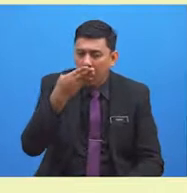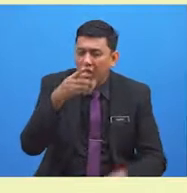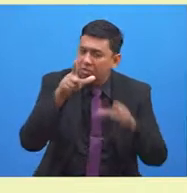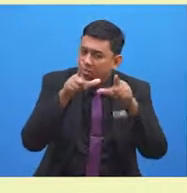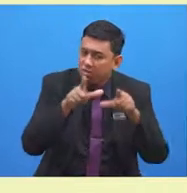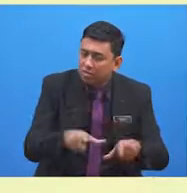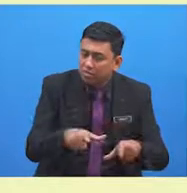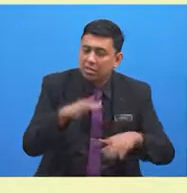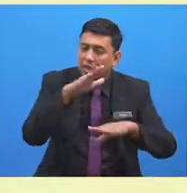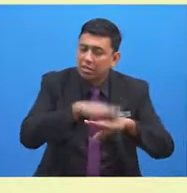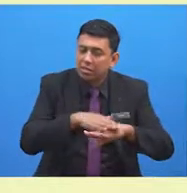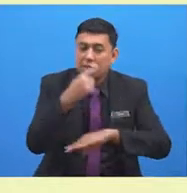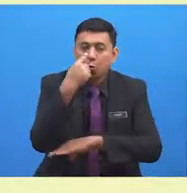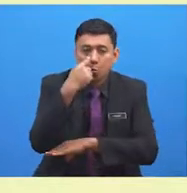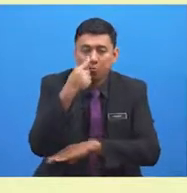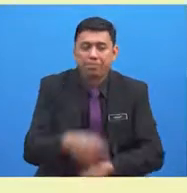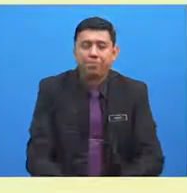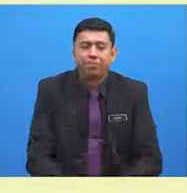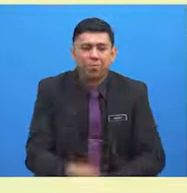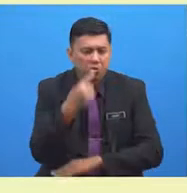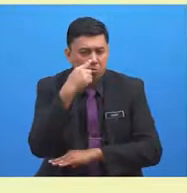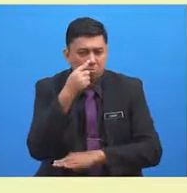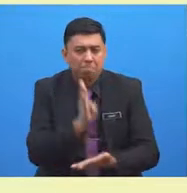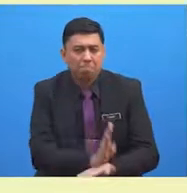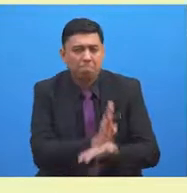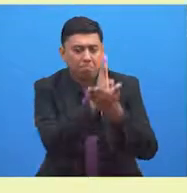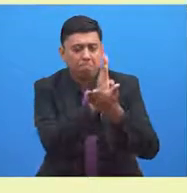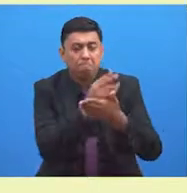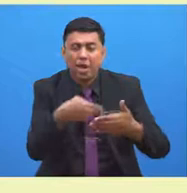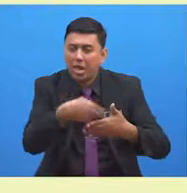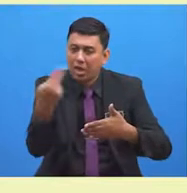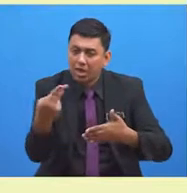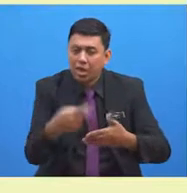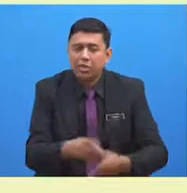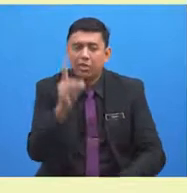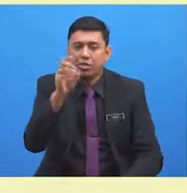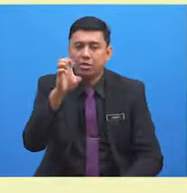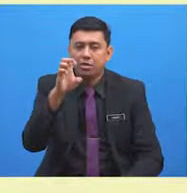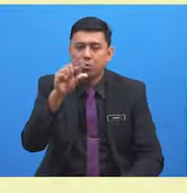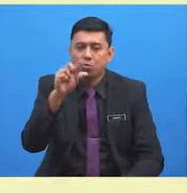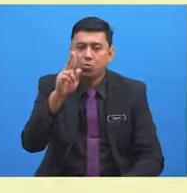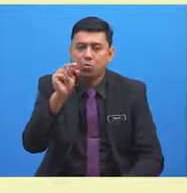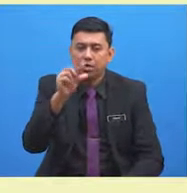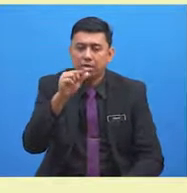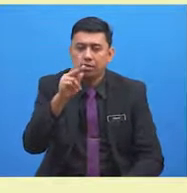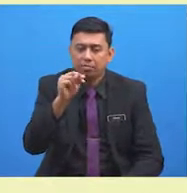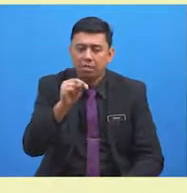di bahagian atas hidung. Hidung juga membantu menghasilkan dengungan atau dipanggil